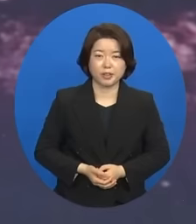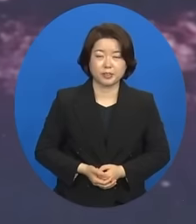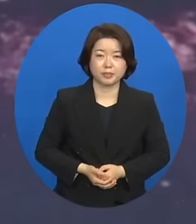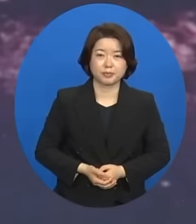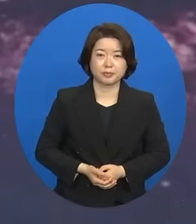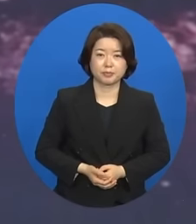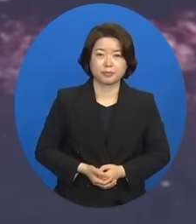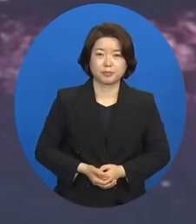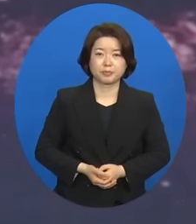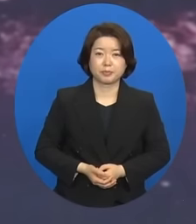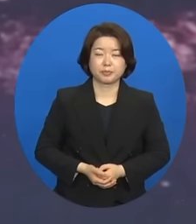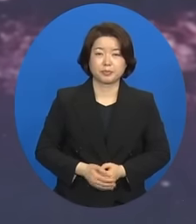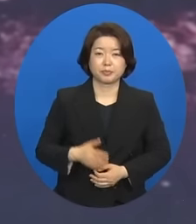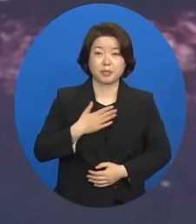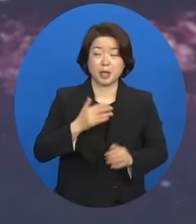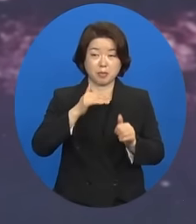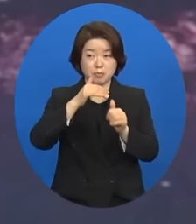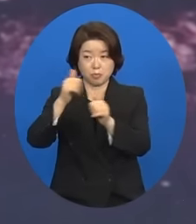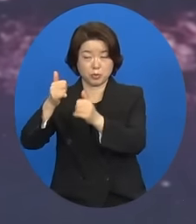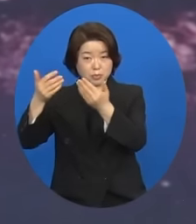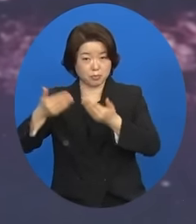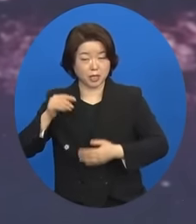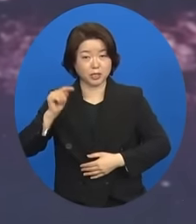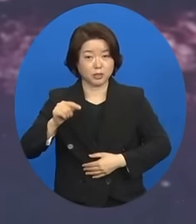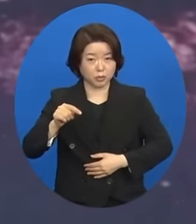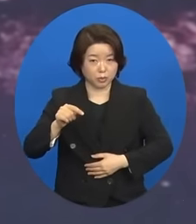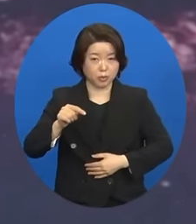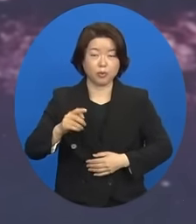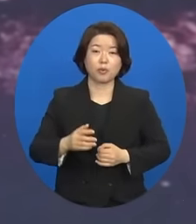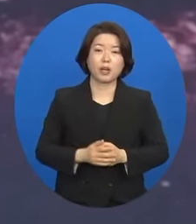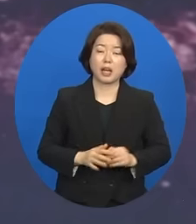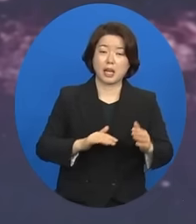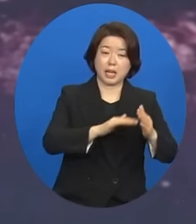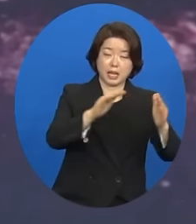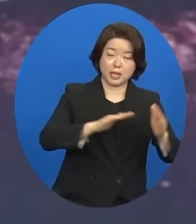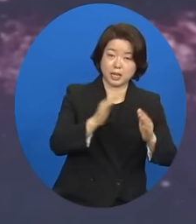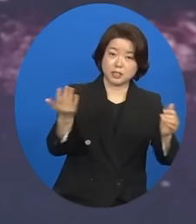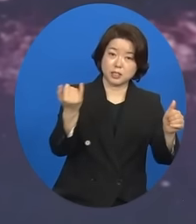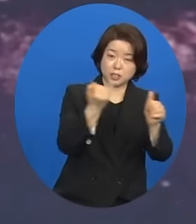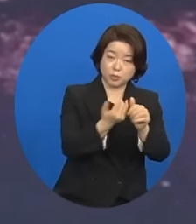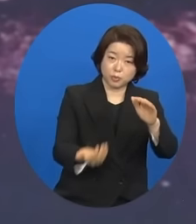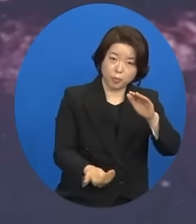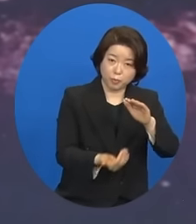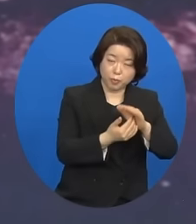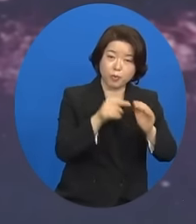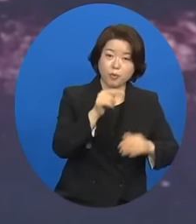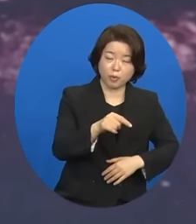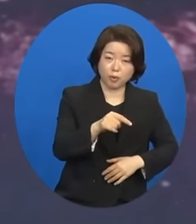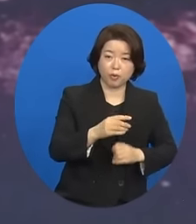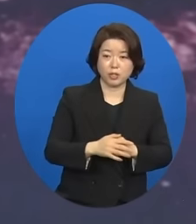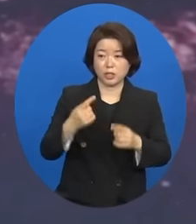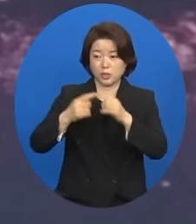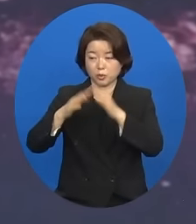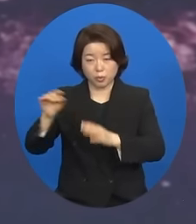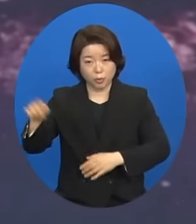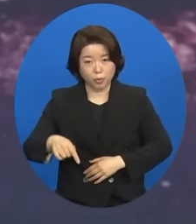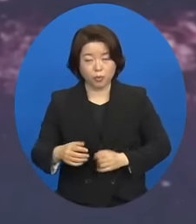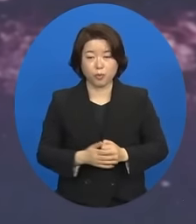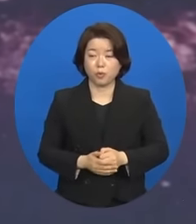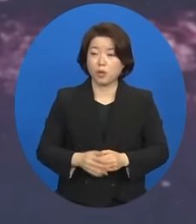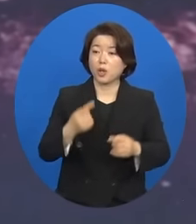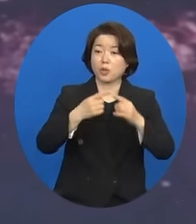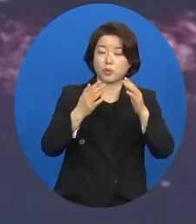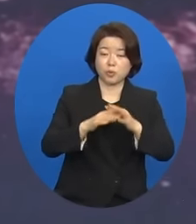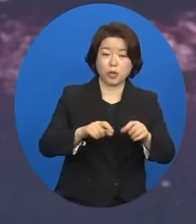없습니다 제가 부르심을 받은 것도 가정을 이룬 것도이 교회에 오게 된 것도 귀한 동역자들을